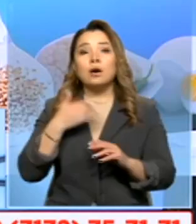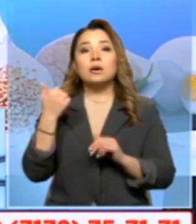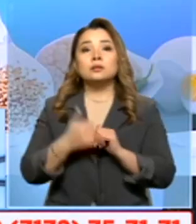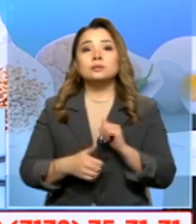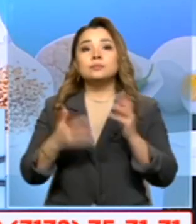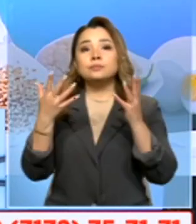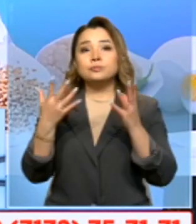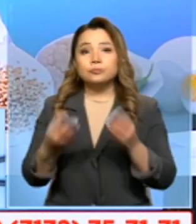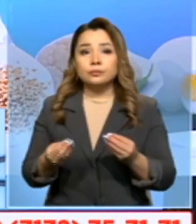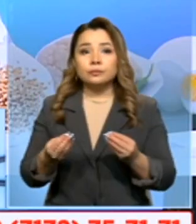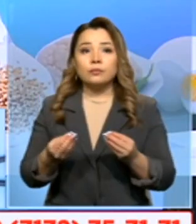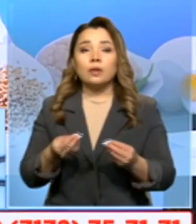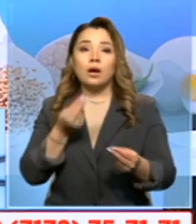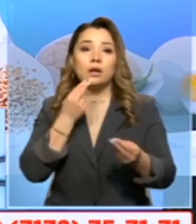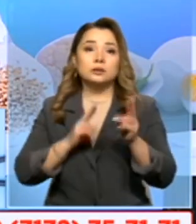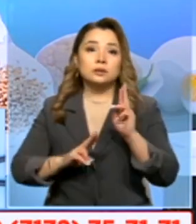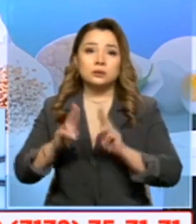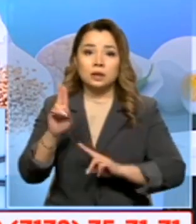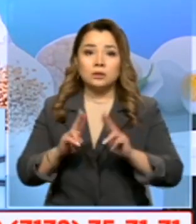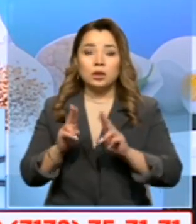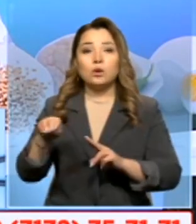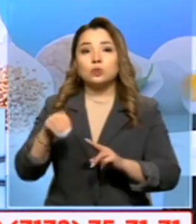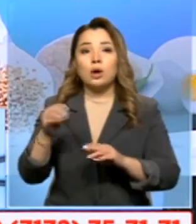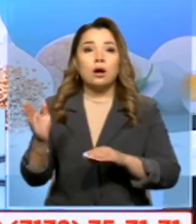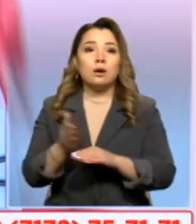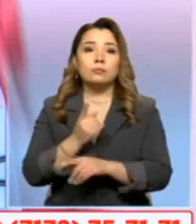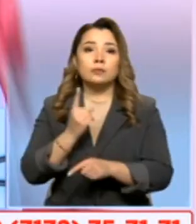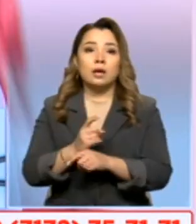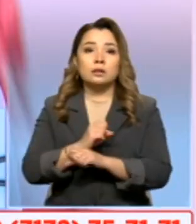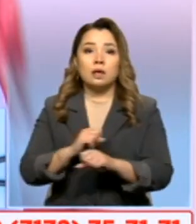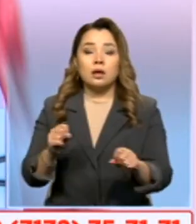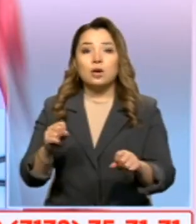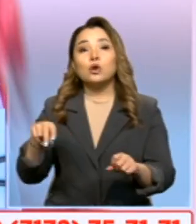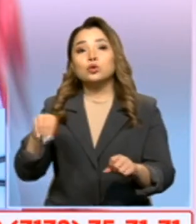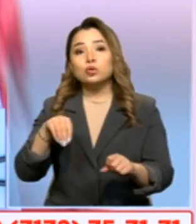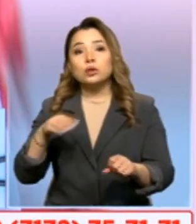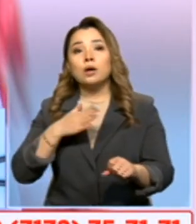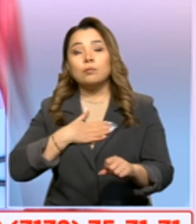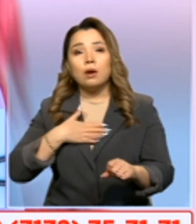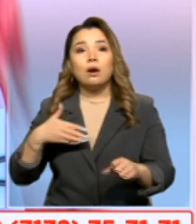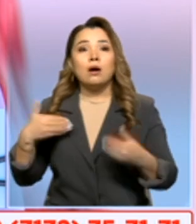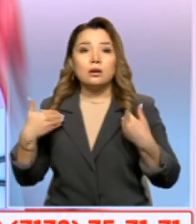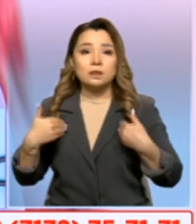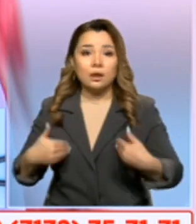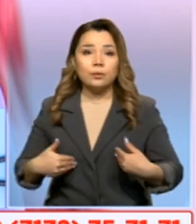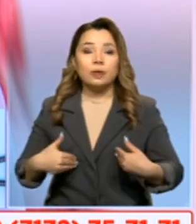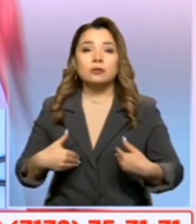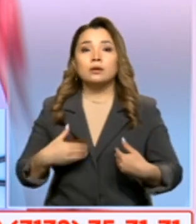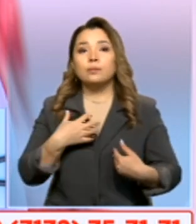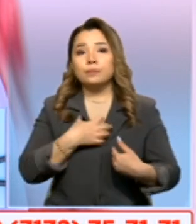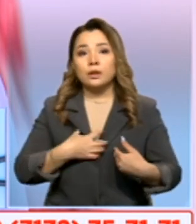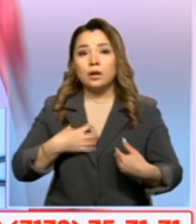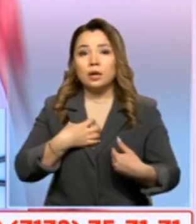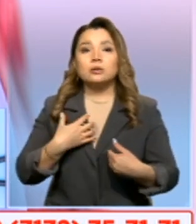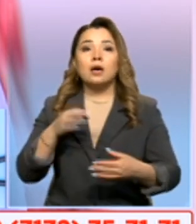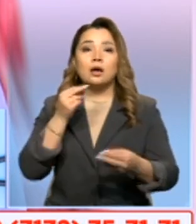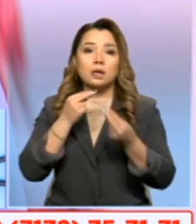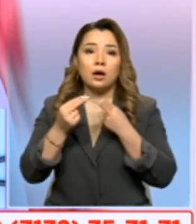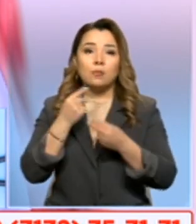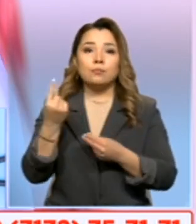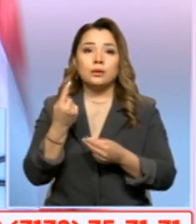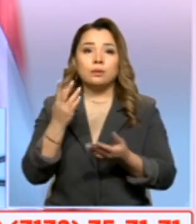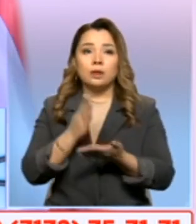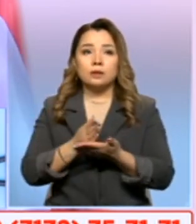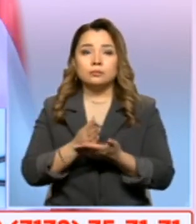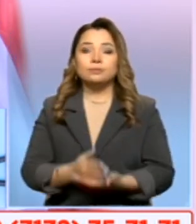күнделікті диета деп тұзды алып тастаудың қажеті жоқ. Тұз да біздің ағзамызға ең қажетті тағамдардың бірі